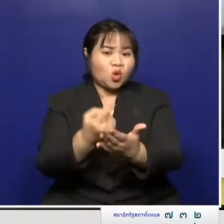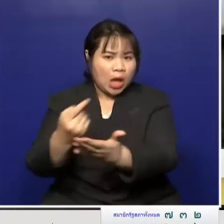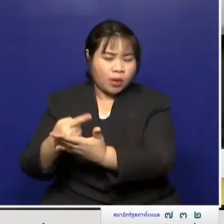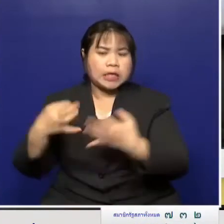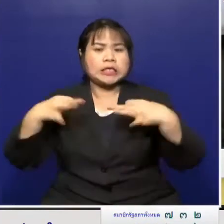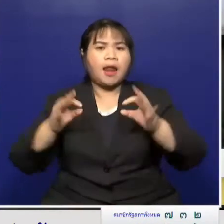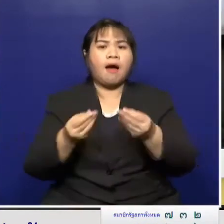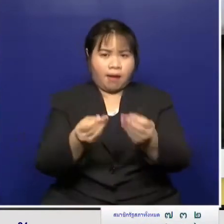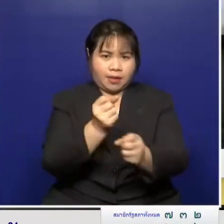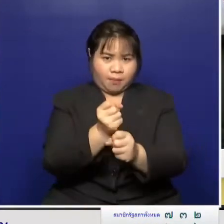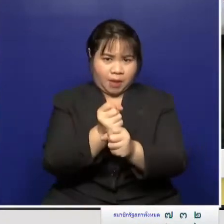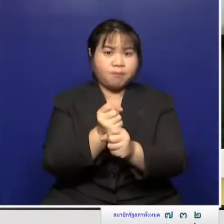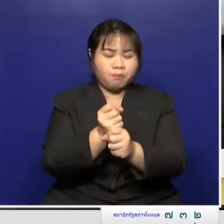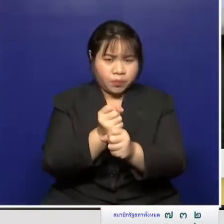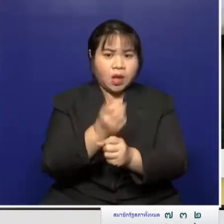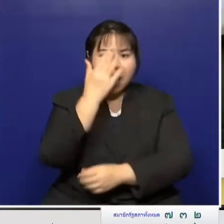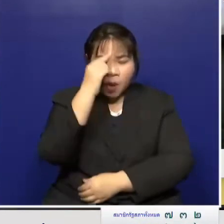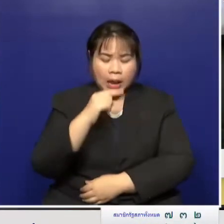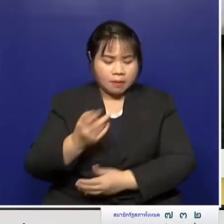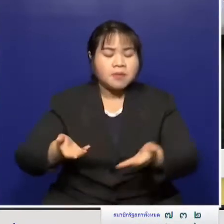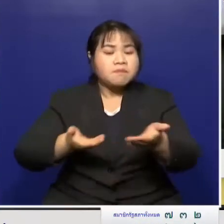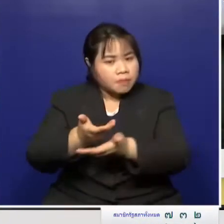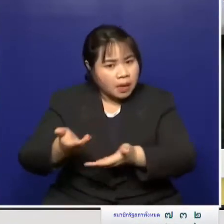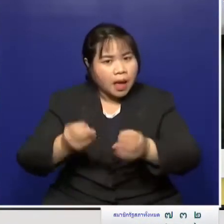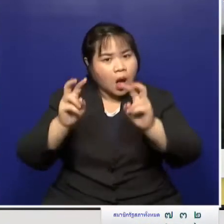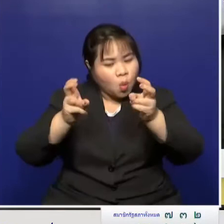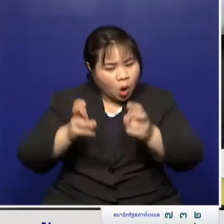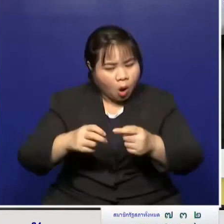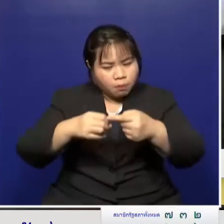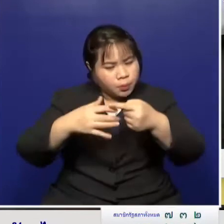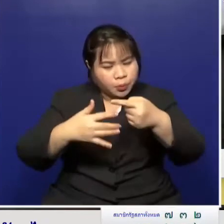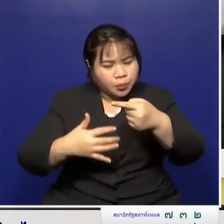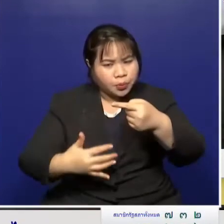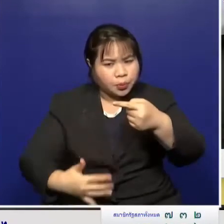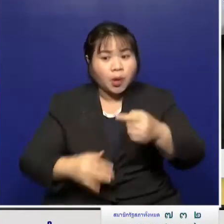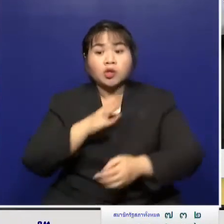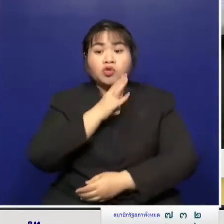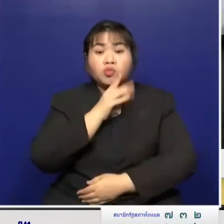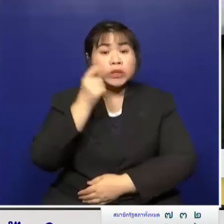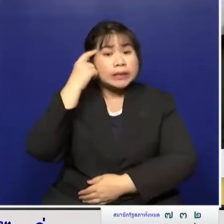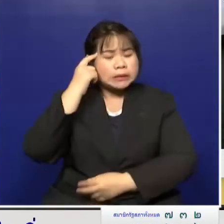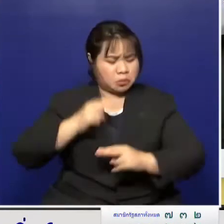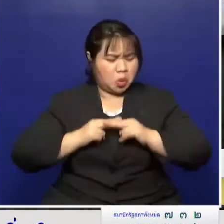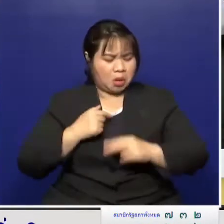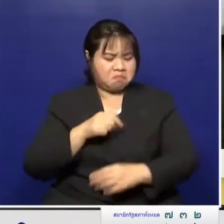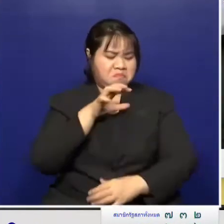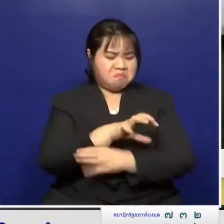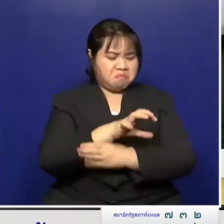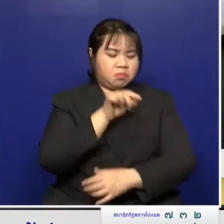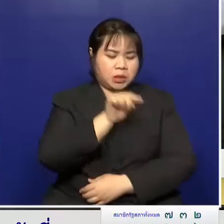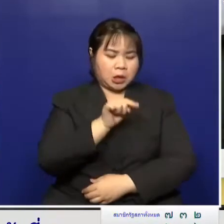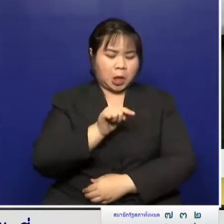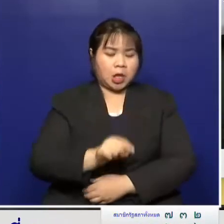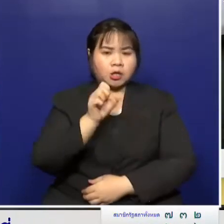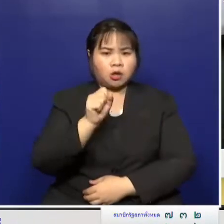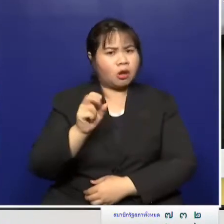ราวาที่จะพิศครานาในประเด็ยอยๆ ต่ๆท่านเอาความคดเห'Tนของ th่านไปกำหนดความคิดเหนของสอ